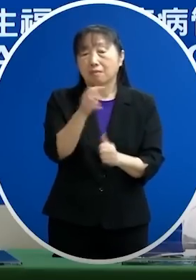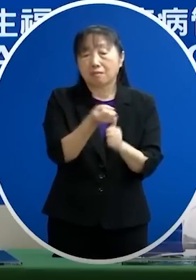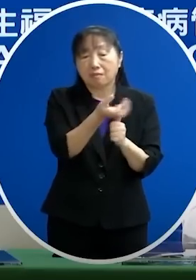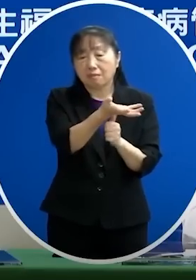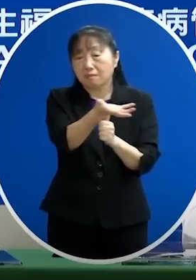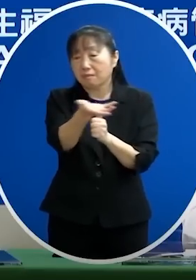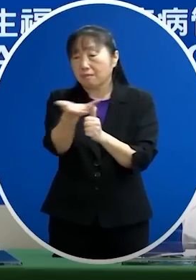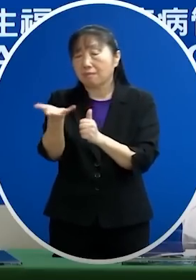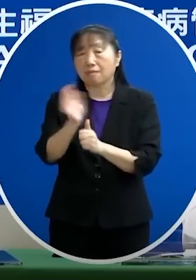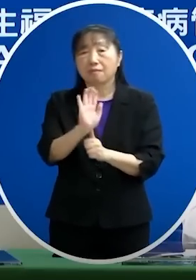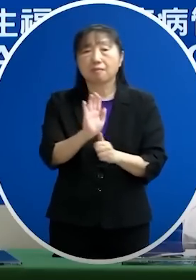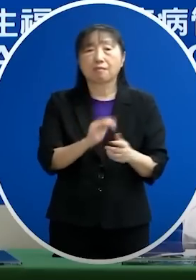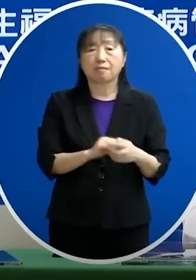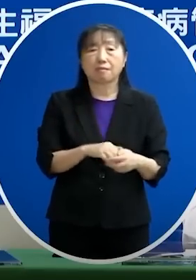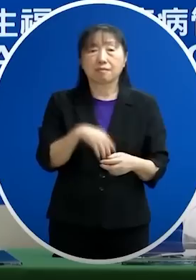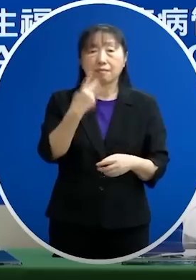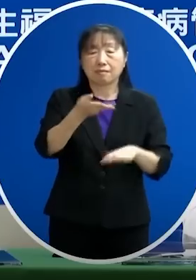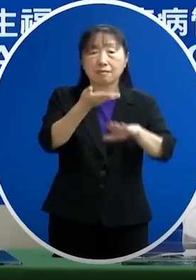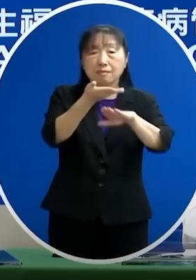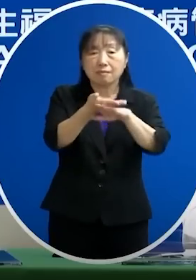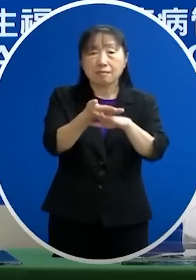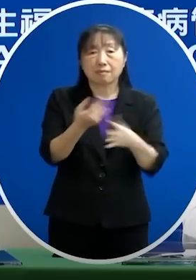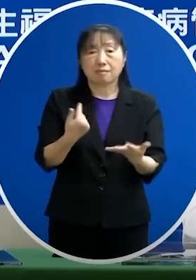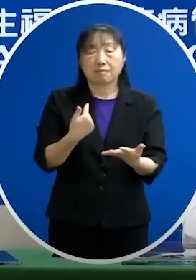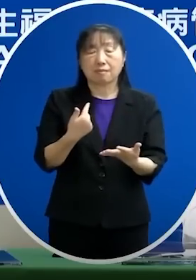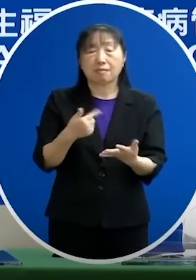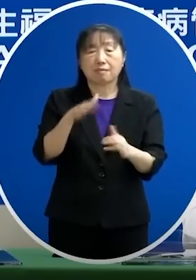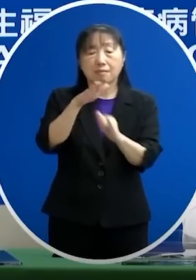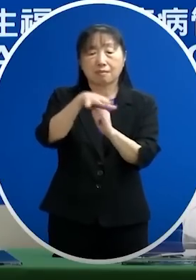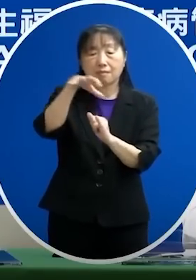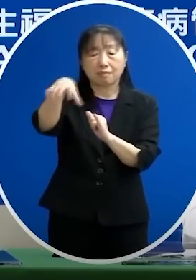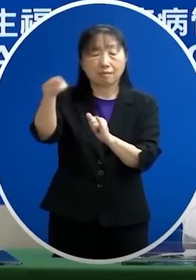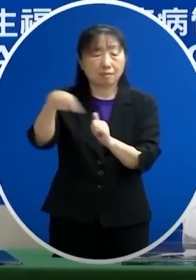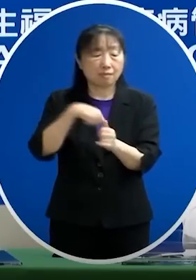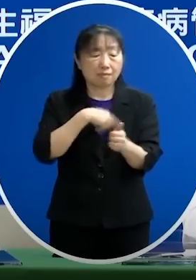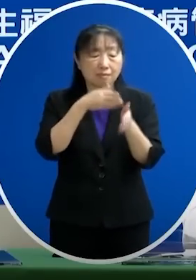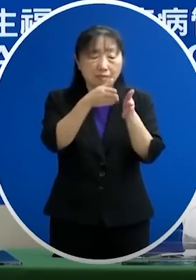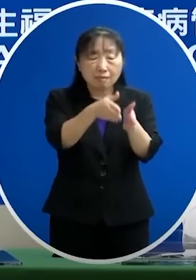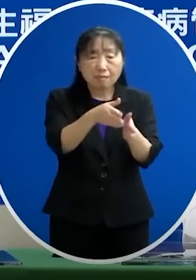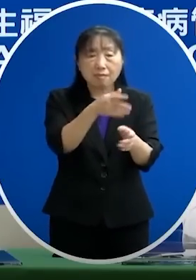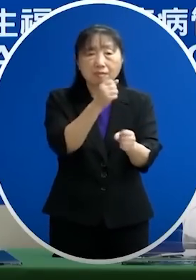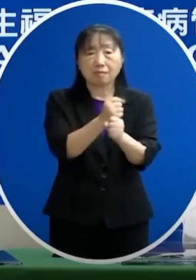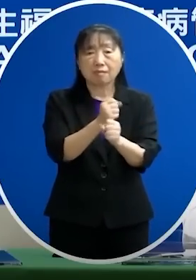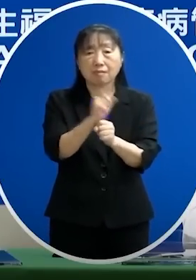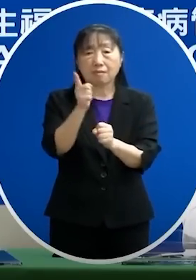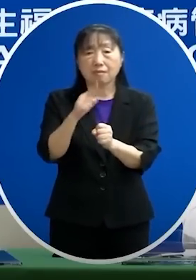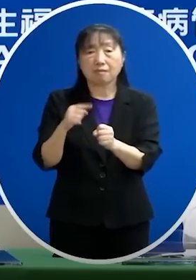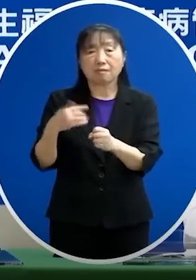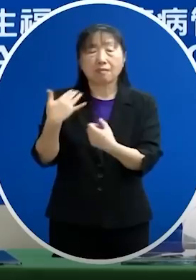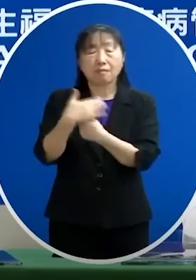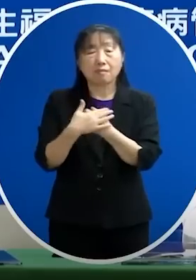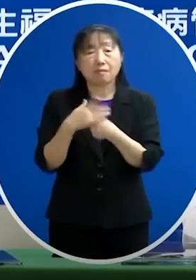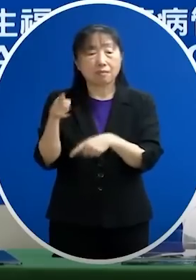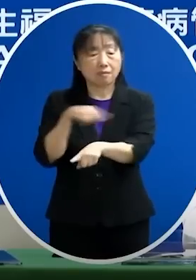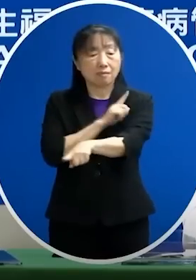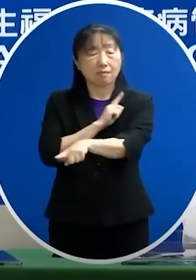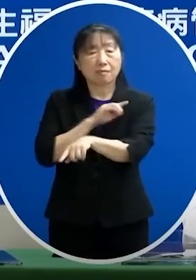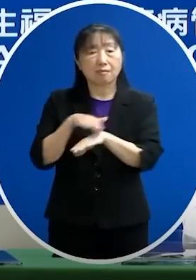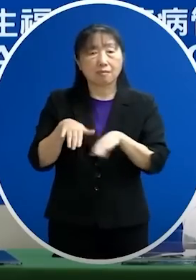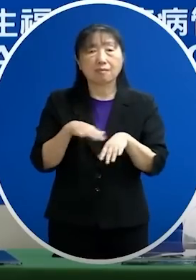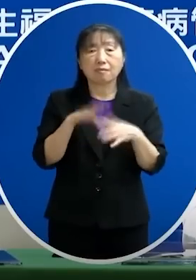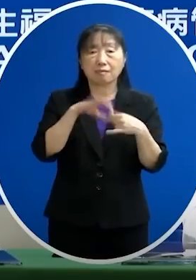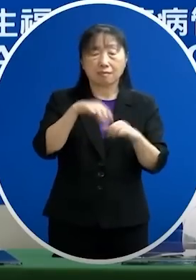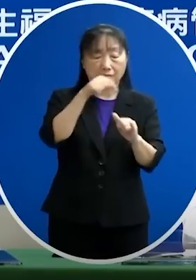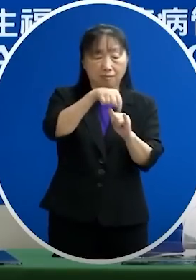传染，那以及防范殡葬工作人员处理过程中的安全，因此就规定尸